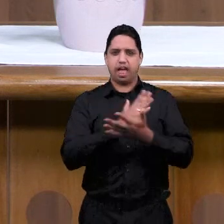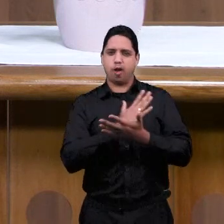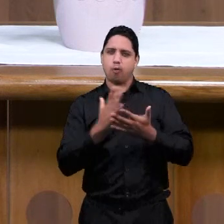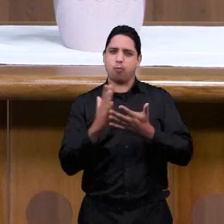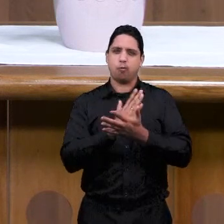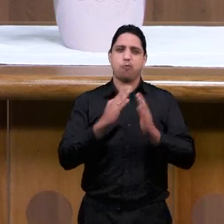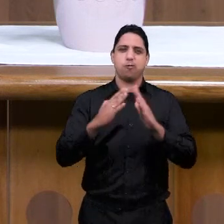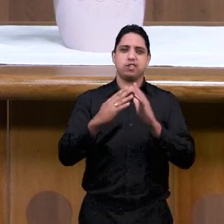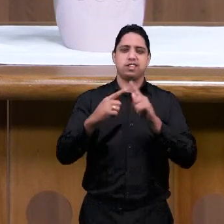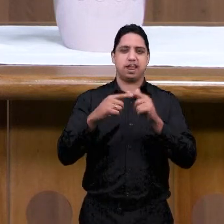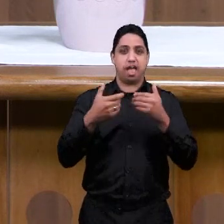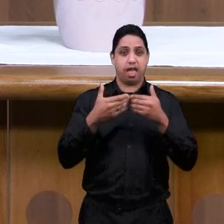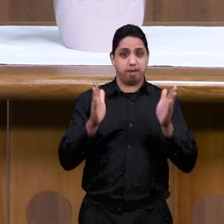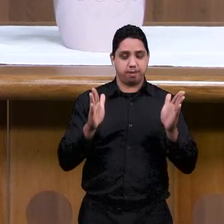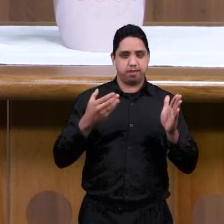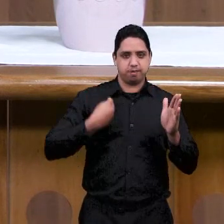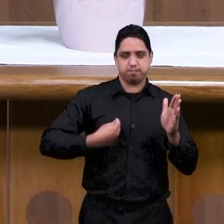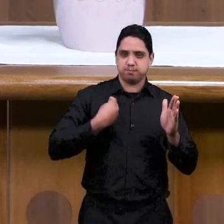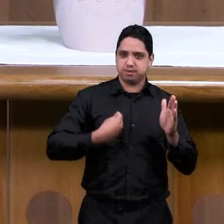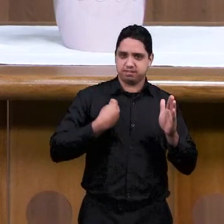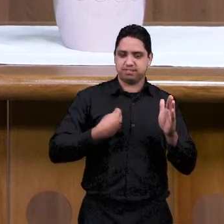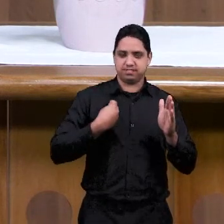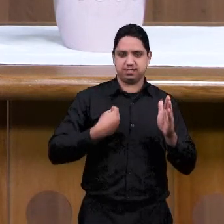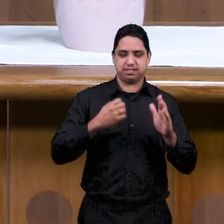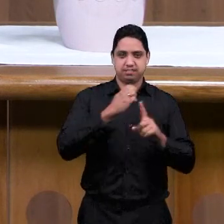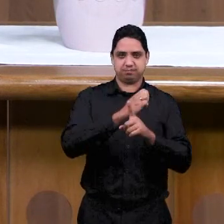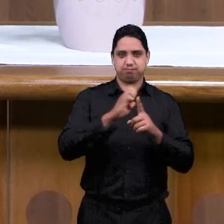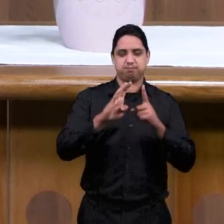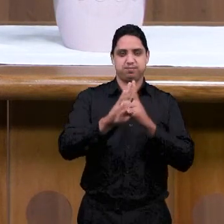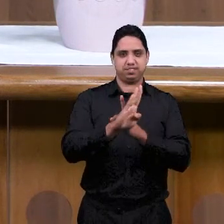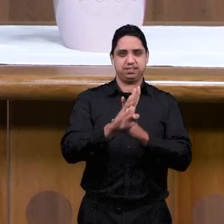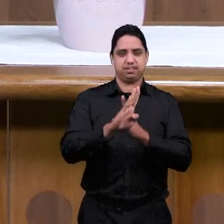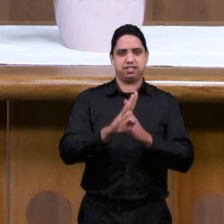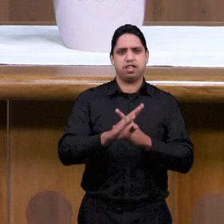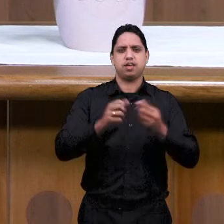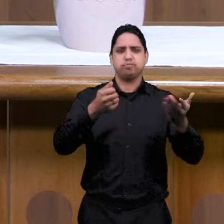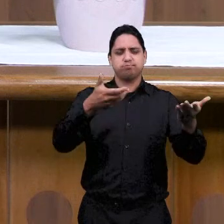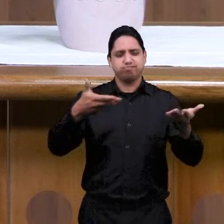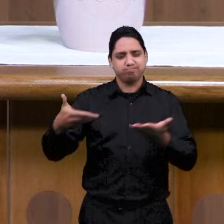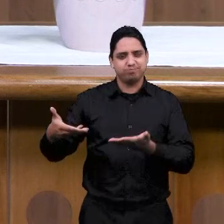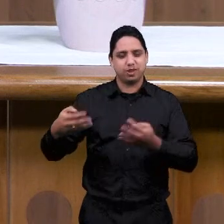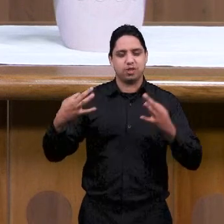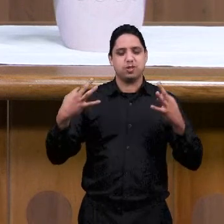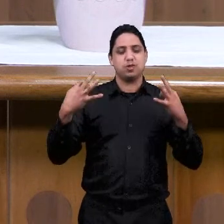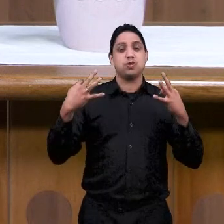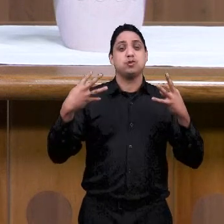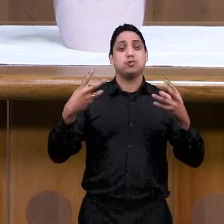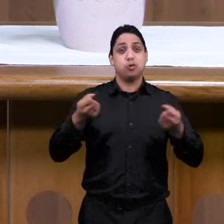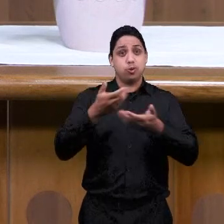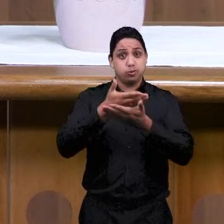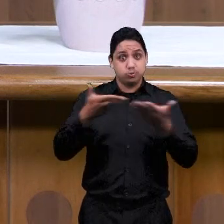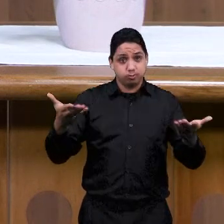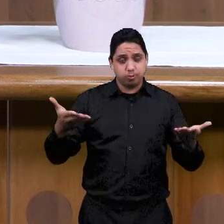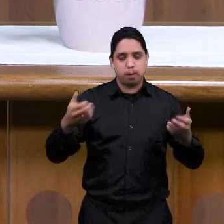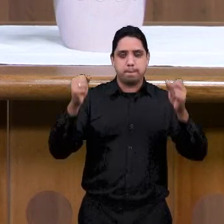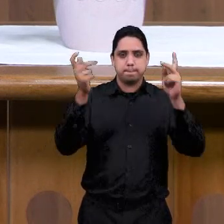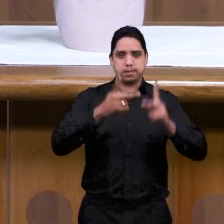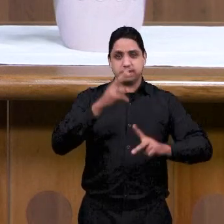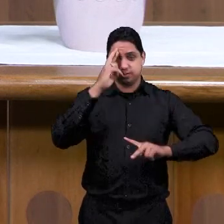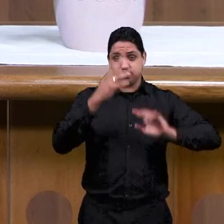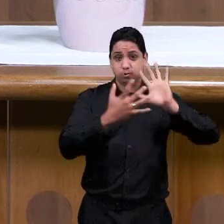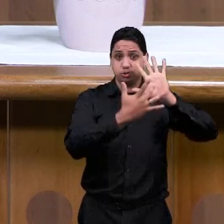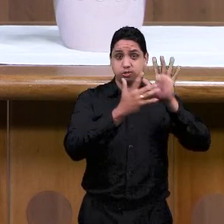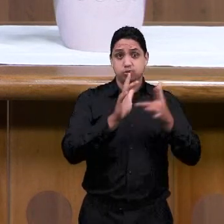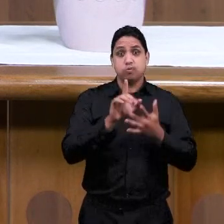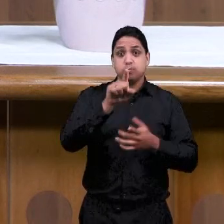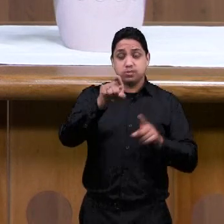églises qui sont ouvertes pour la participation de l'école biblique dominicale. Je vous salue à tous dans la paix du Seigneur Jésus.